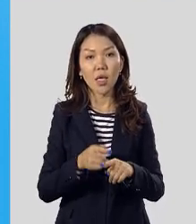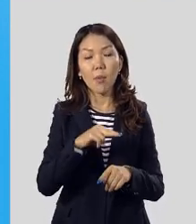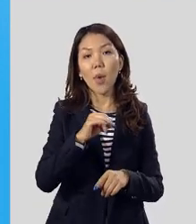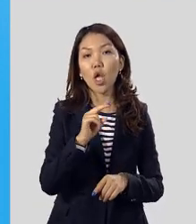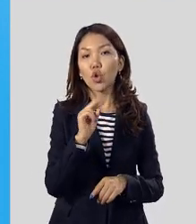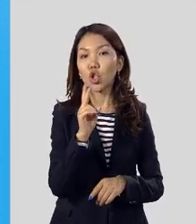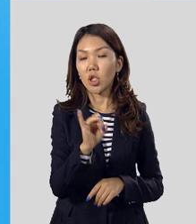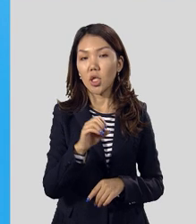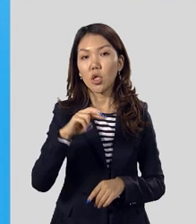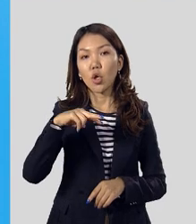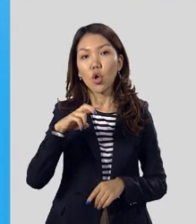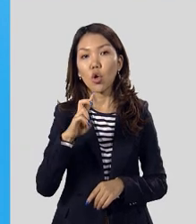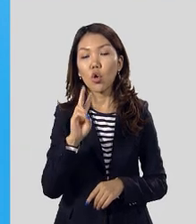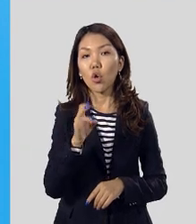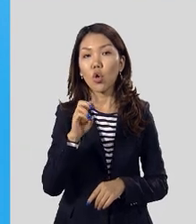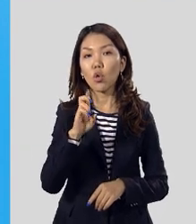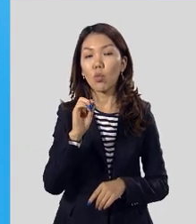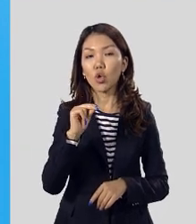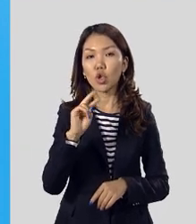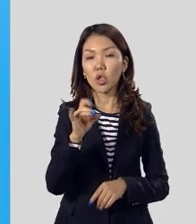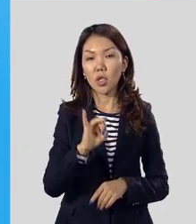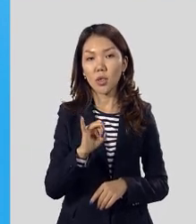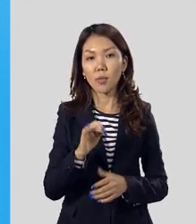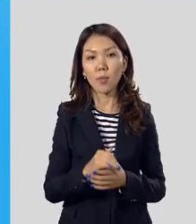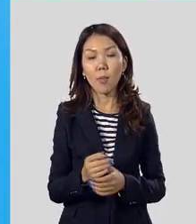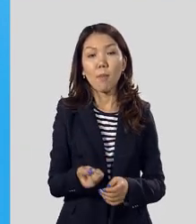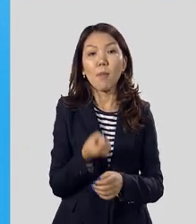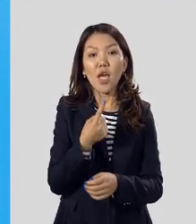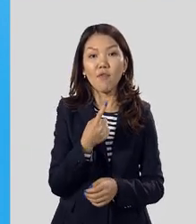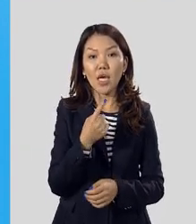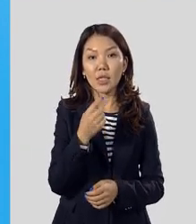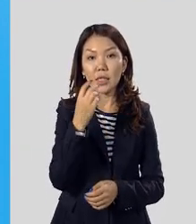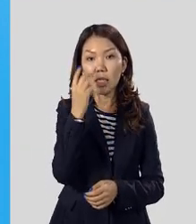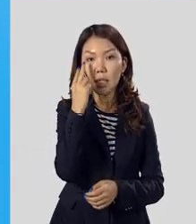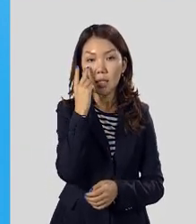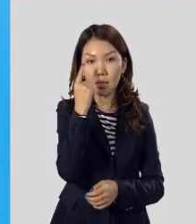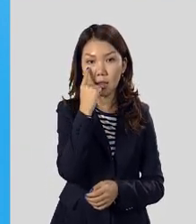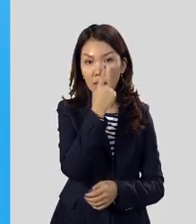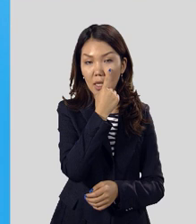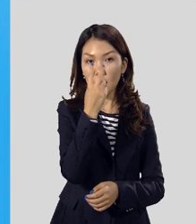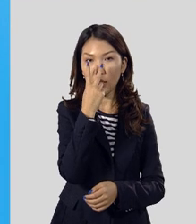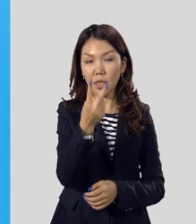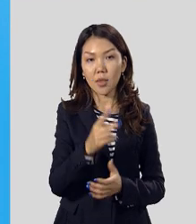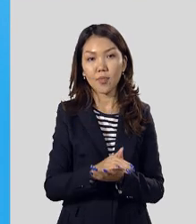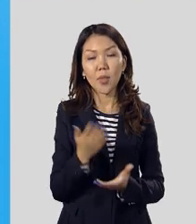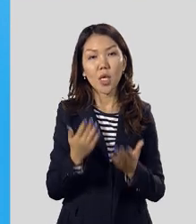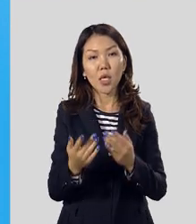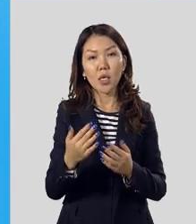колбочки, пробуждает в нас зрение. Если предмет находится очень далеко, то при